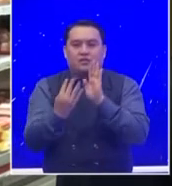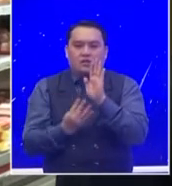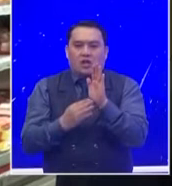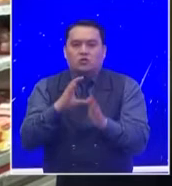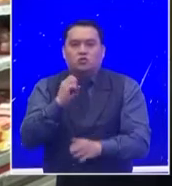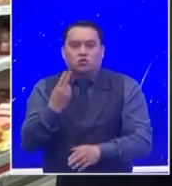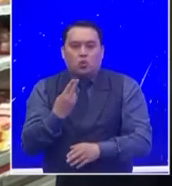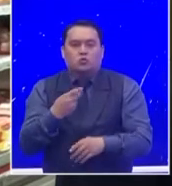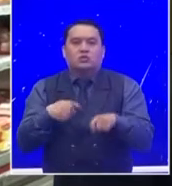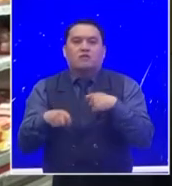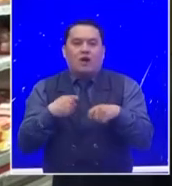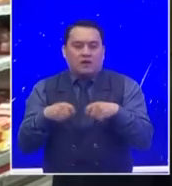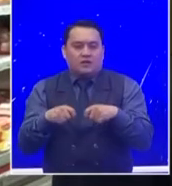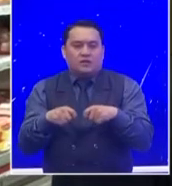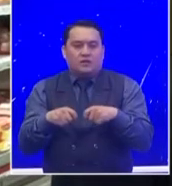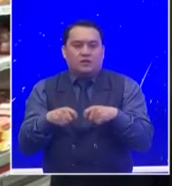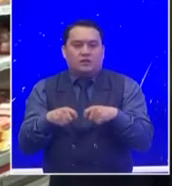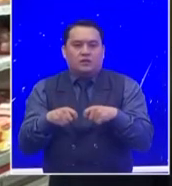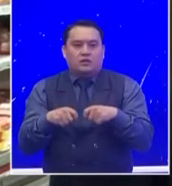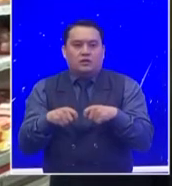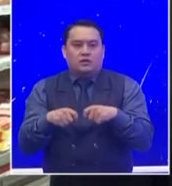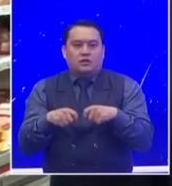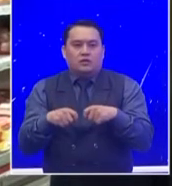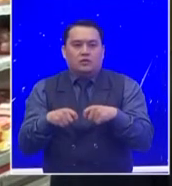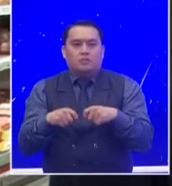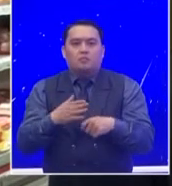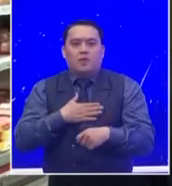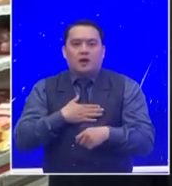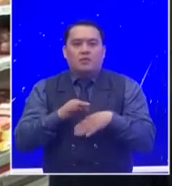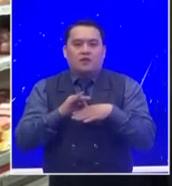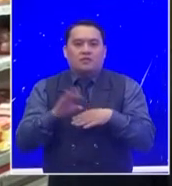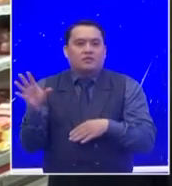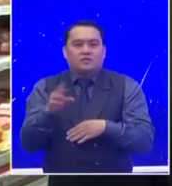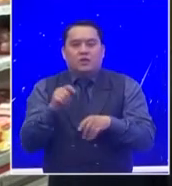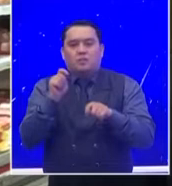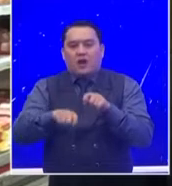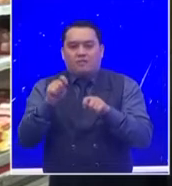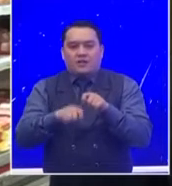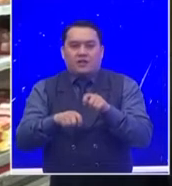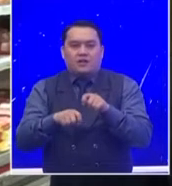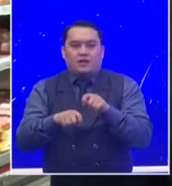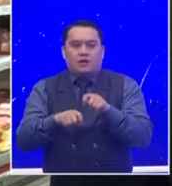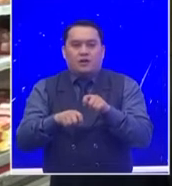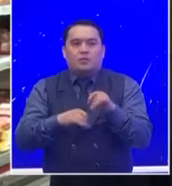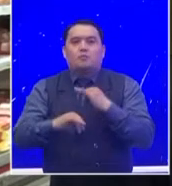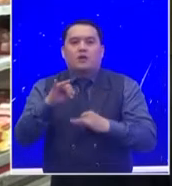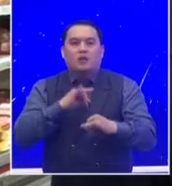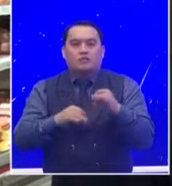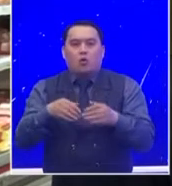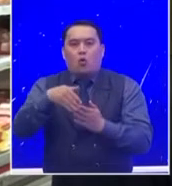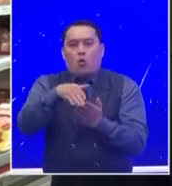социально значимых товаров. Но кроме этого мы проверили все склады, ведем переговоры с